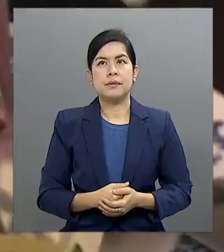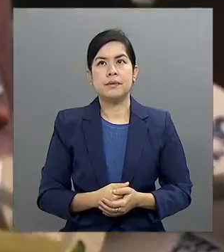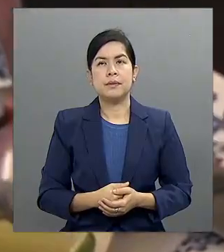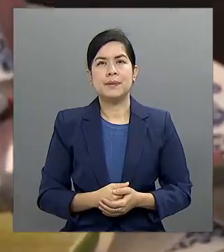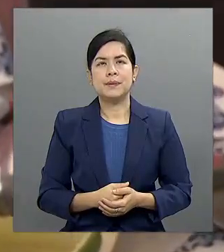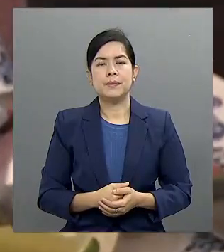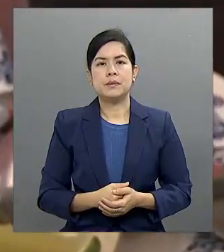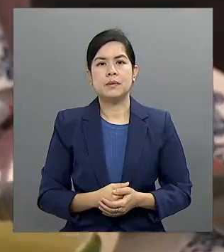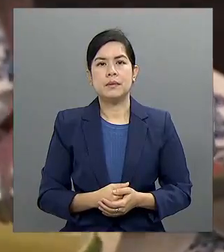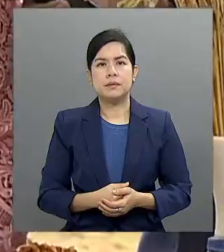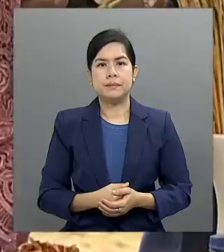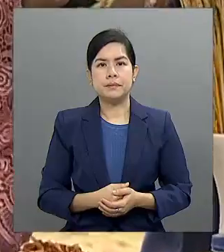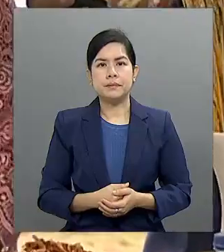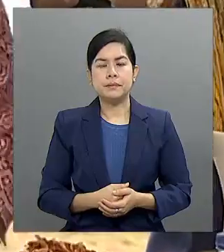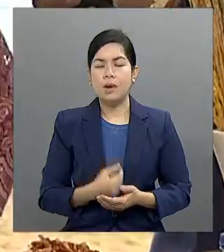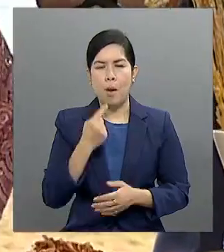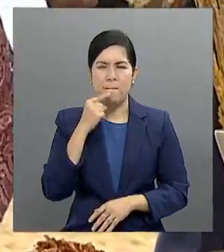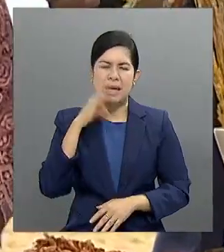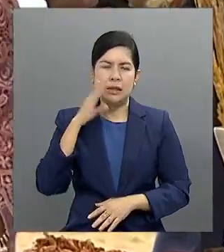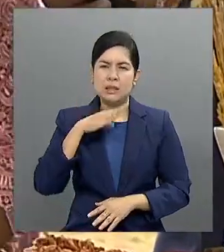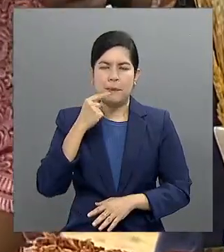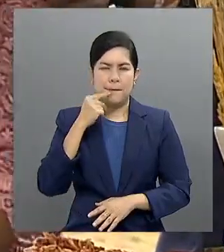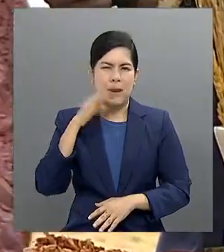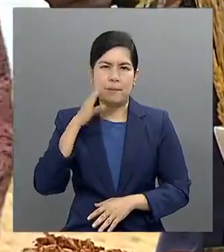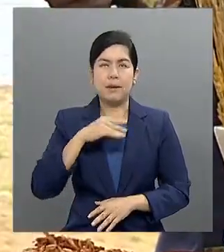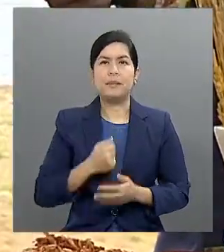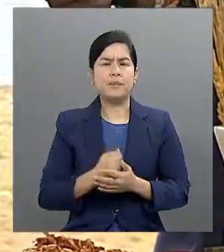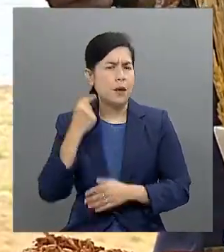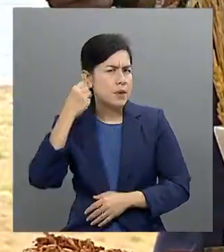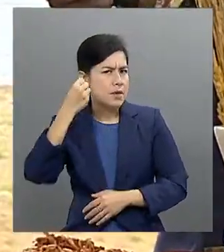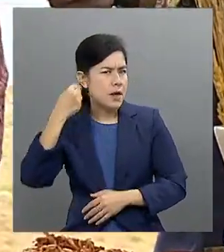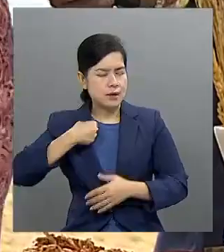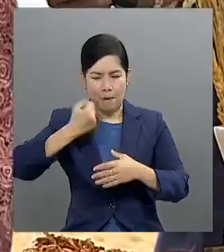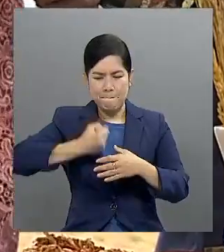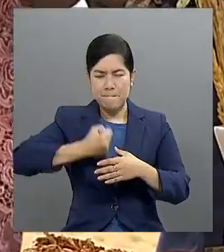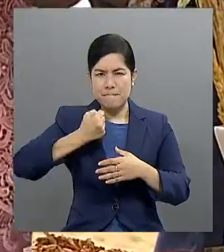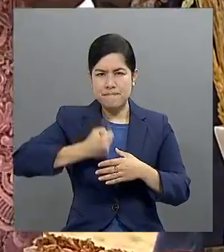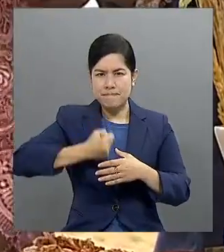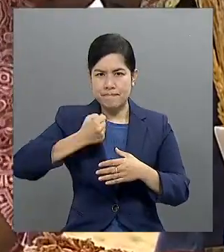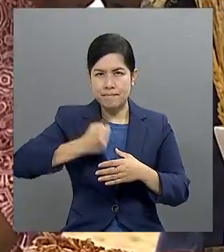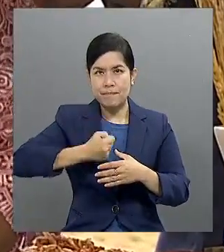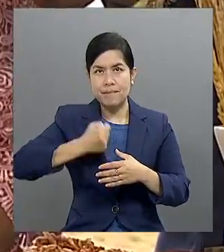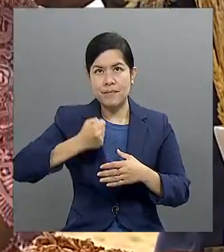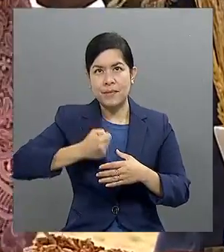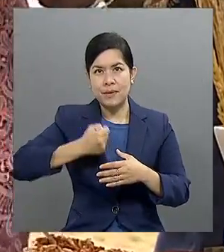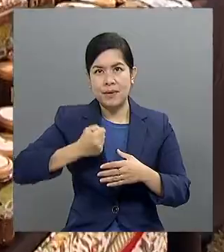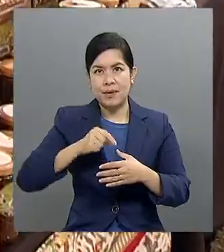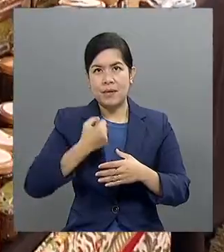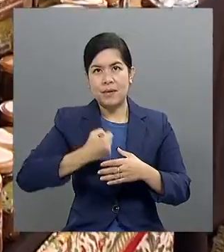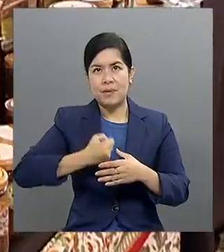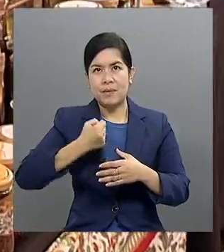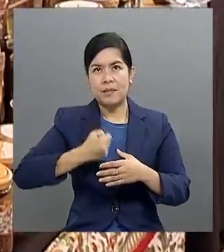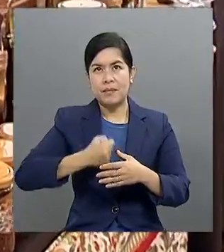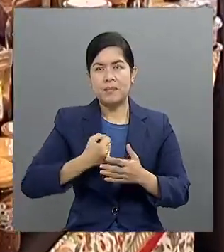โอเคค่ะ เ น่รสจัดเลยนะคะ สังเกตเสียงตำนะคะนั่นหมายความว่าผ่านการตำมาอย่างโชคโชนแล้วนะคะนี่นะ